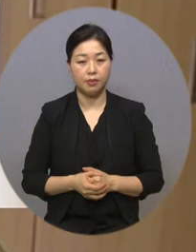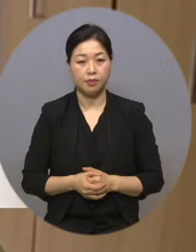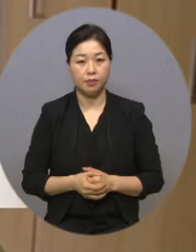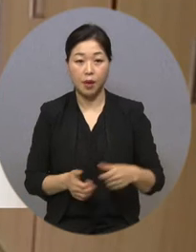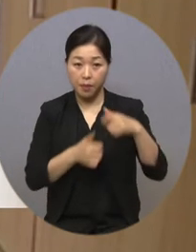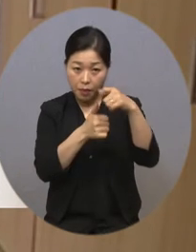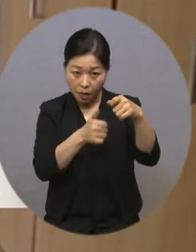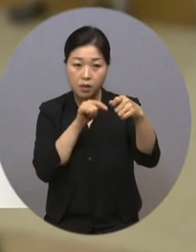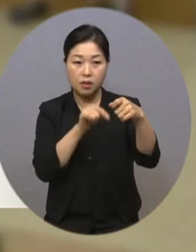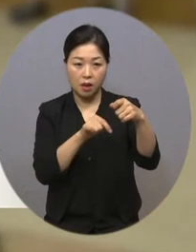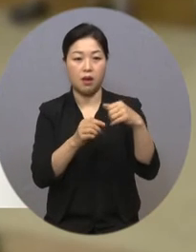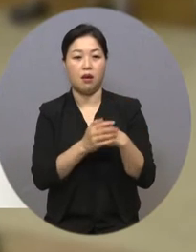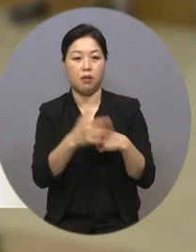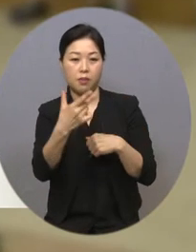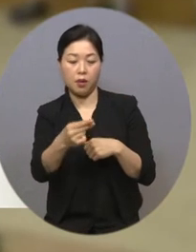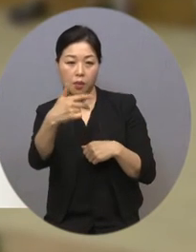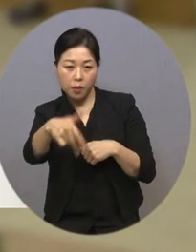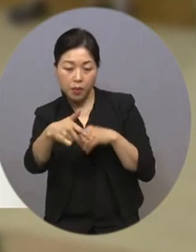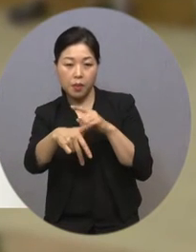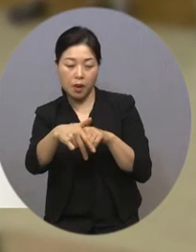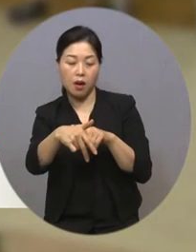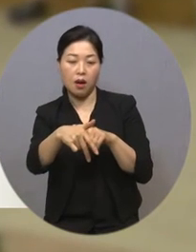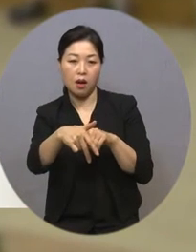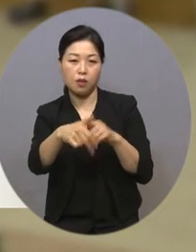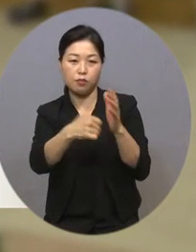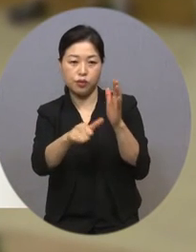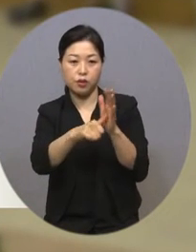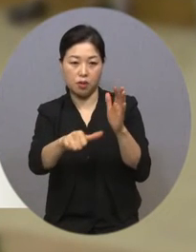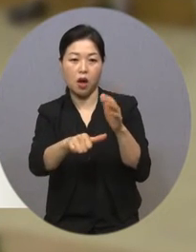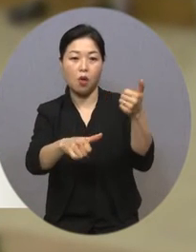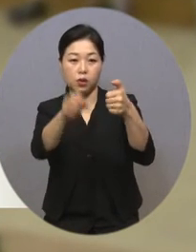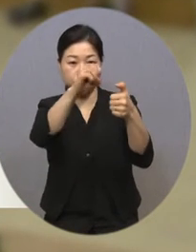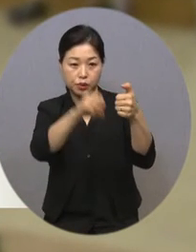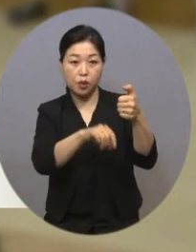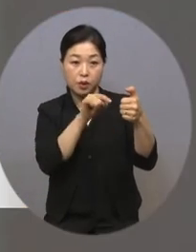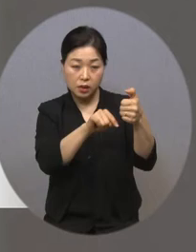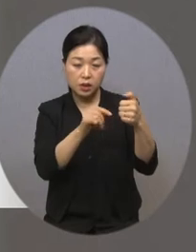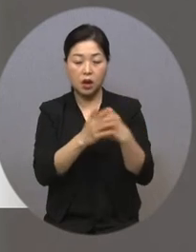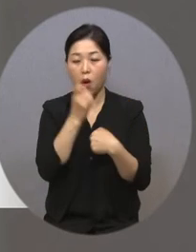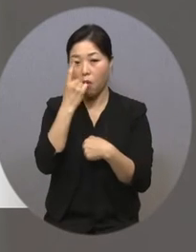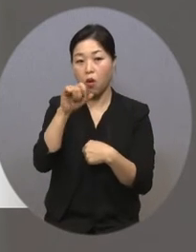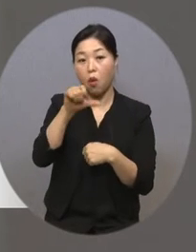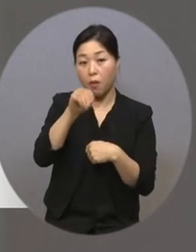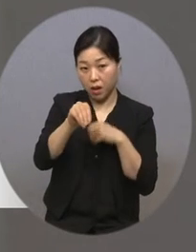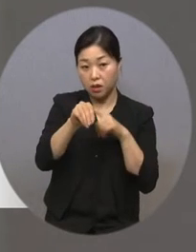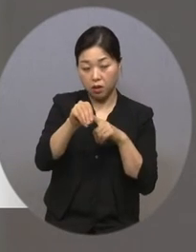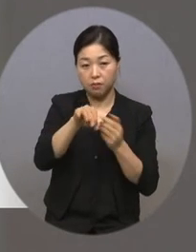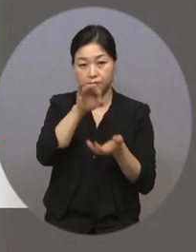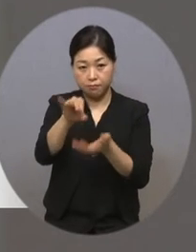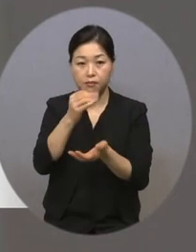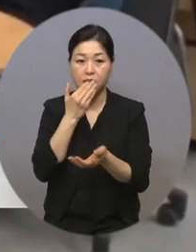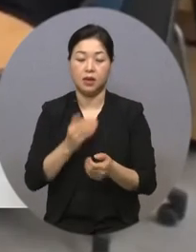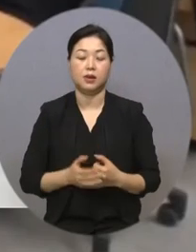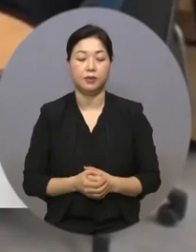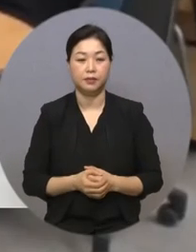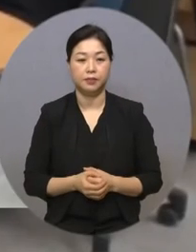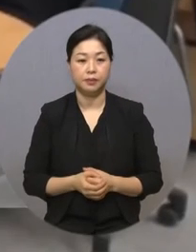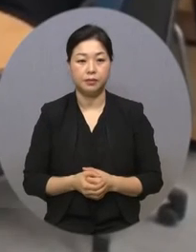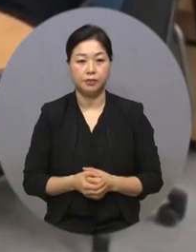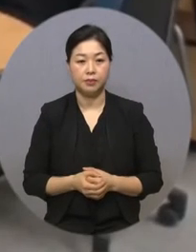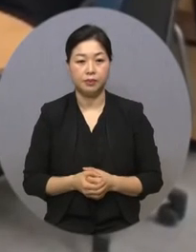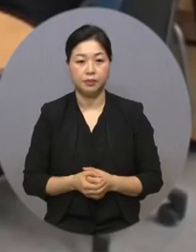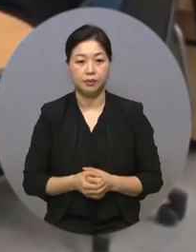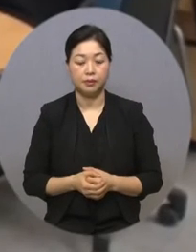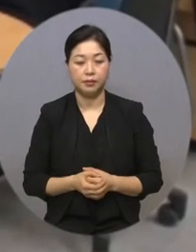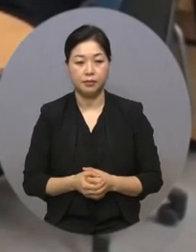대 소변 흡수 용품 구입 비해 50% 를 월 5만원 한도 내에서 지원 받을 수 있습니다 지원